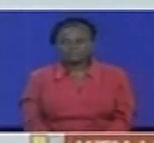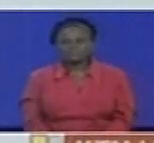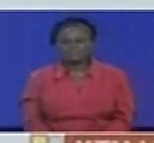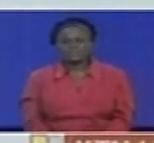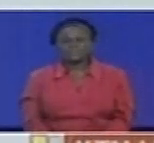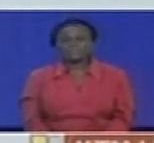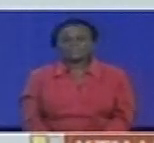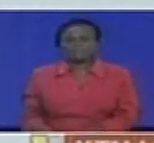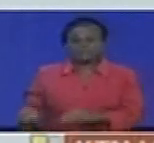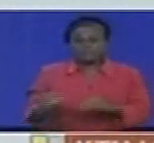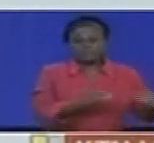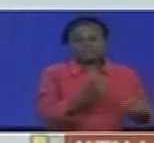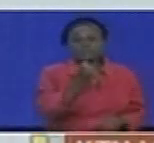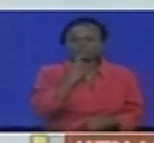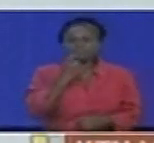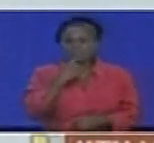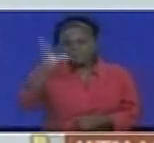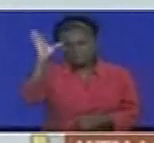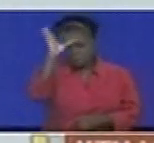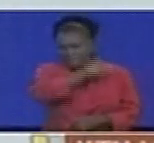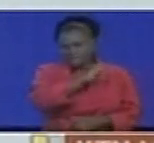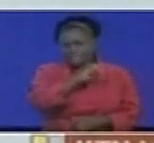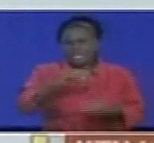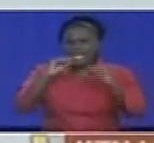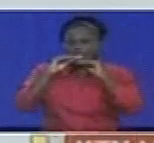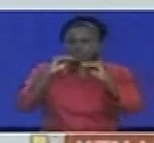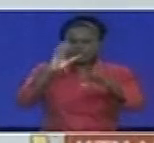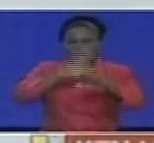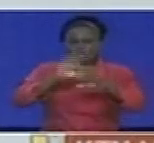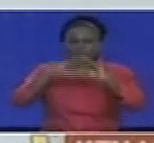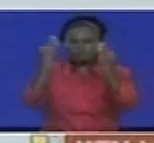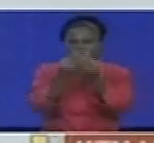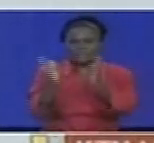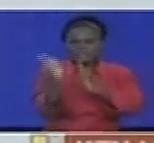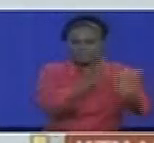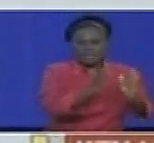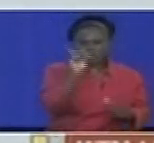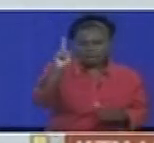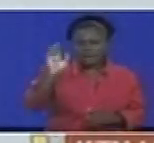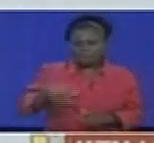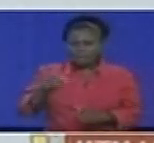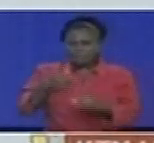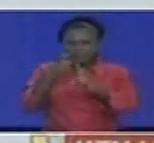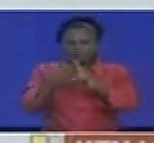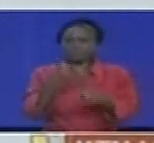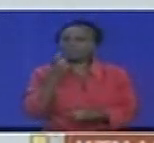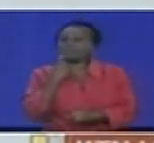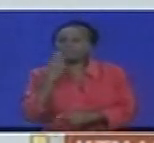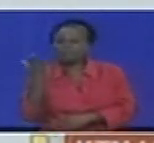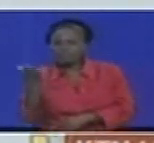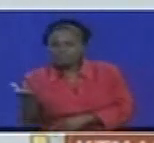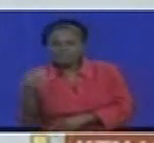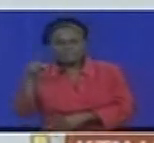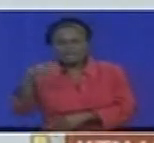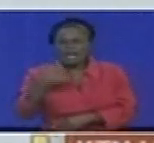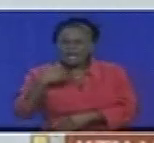Na mtukielekea Pokot, kukosa elimu ya kupanga uzazi kumemletea mama mmoja katika eneo la Turkana, samahani nimesema Pokot Turkana, majuto